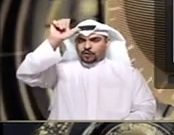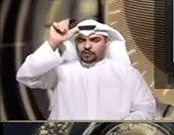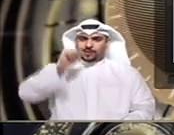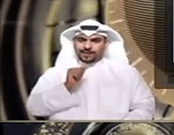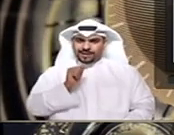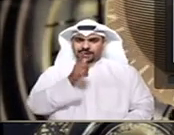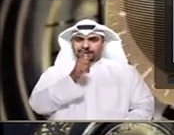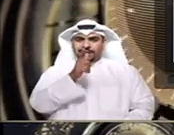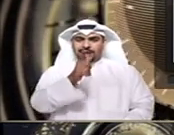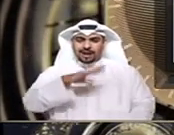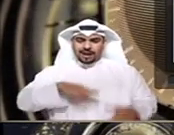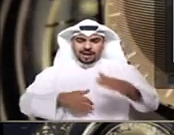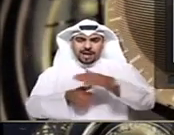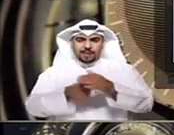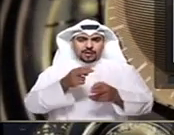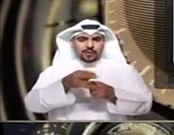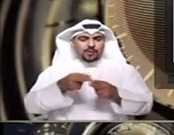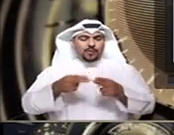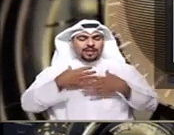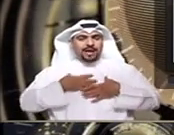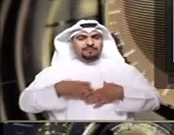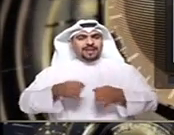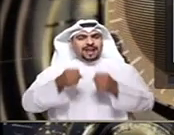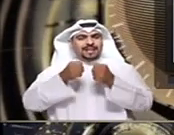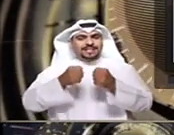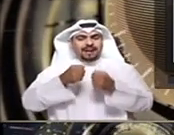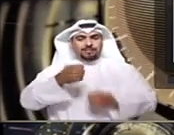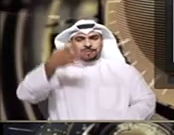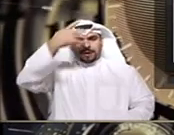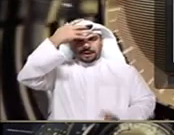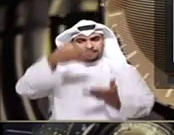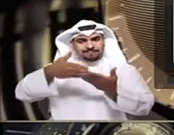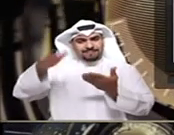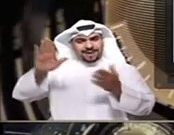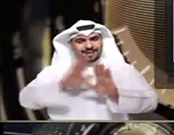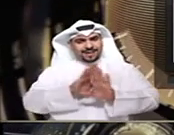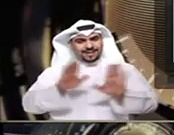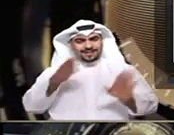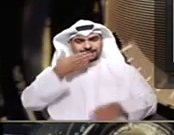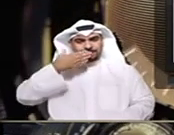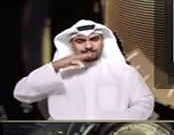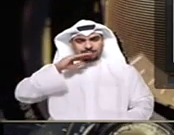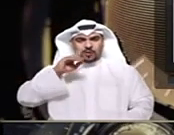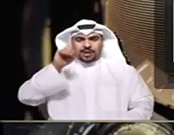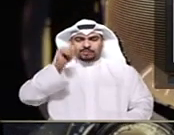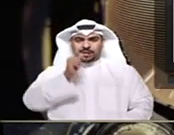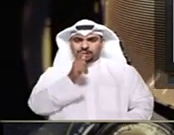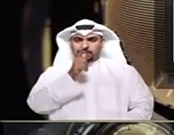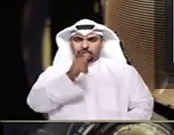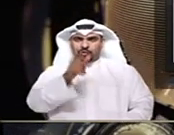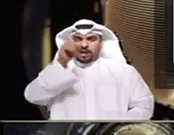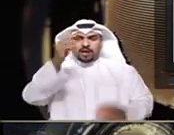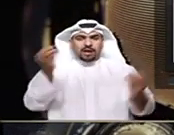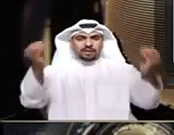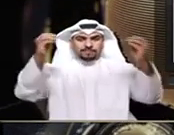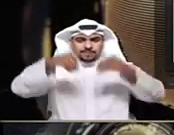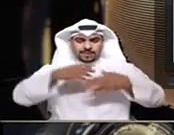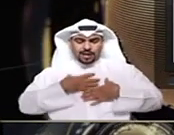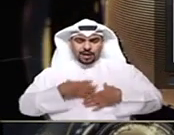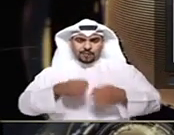سموه رعاه الله من العارض الصحي، سائلا المولى تعالى أن يديم على سموه حفظه الله موفور الصحة وتمام